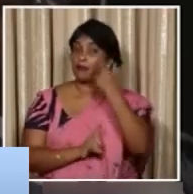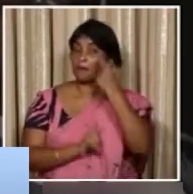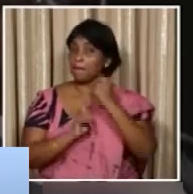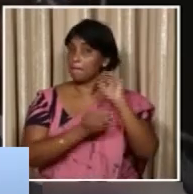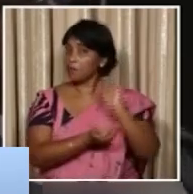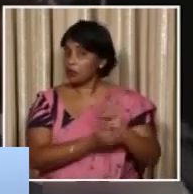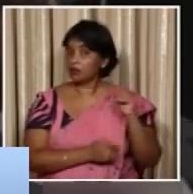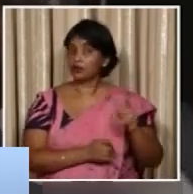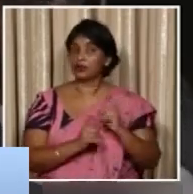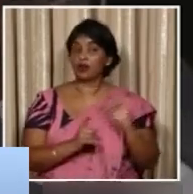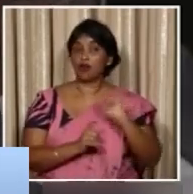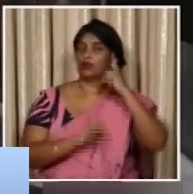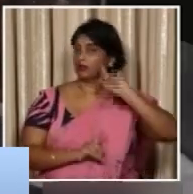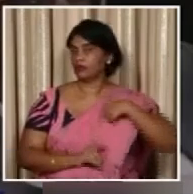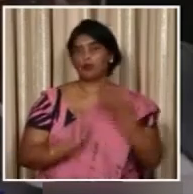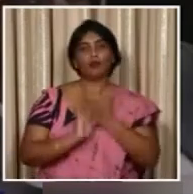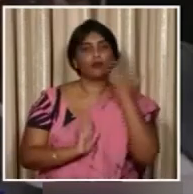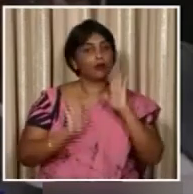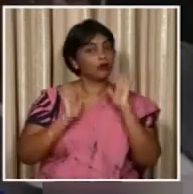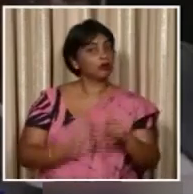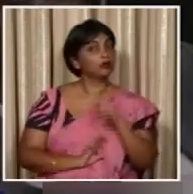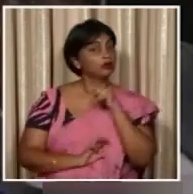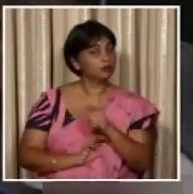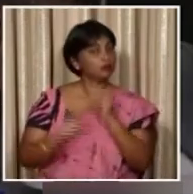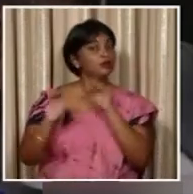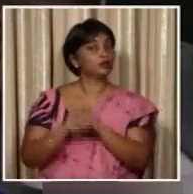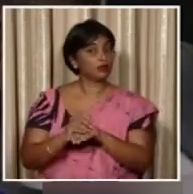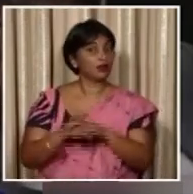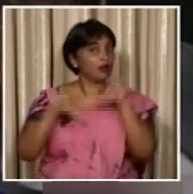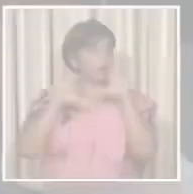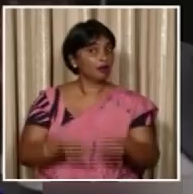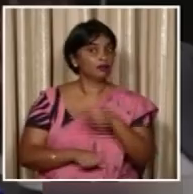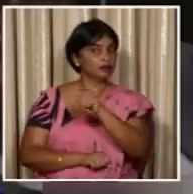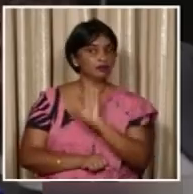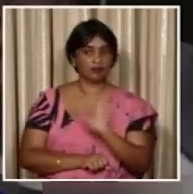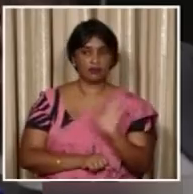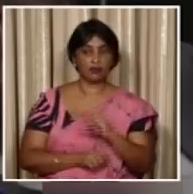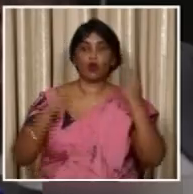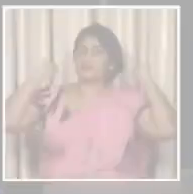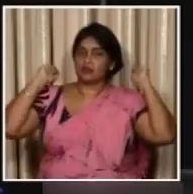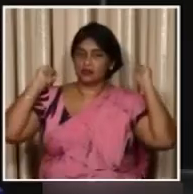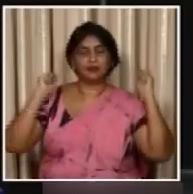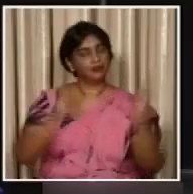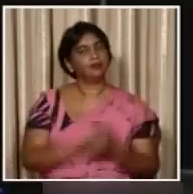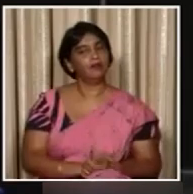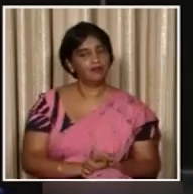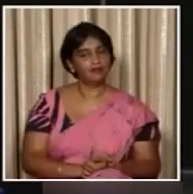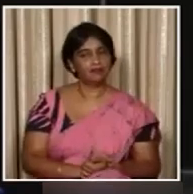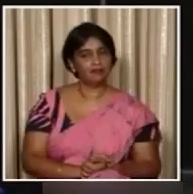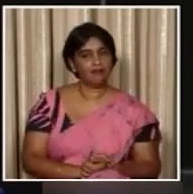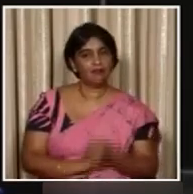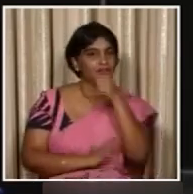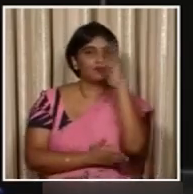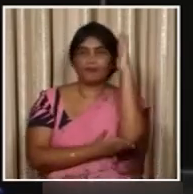අංශයක විධායක නිලධාරියෙක් නෙවෙයි. හැබැයි ඔබ පත් වෙලා ඉන්නේ අයිතිකාරයා හැටියට නෙවෙයි, මුරකරුවෙක් හැටියට. ඔයාලට